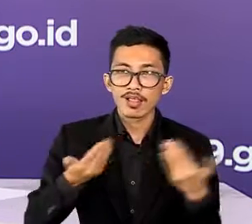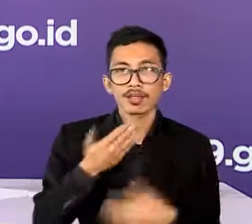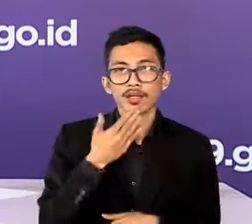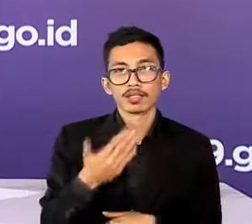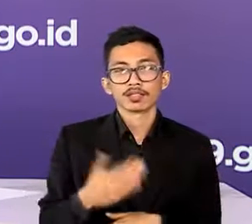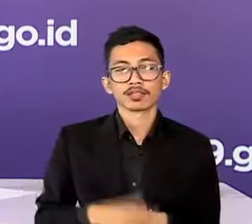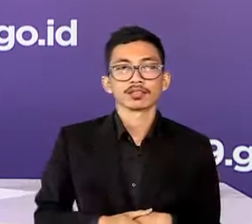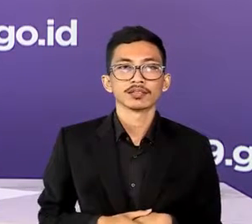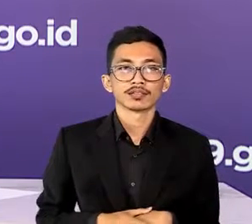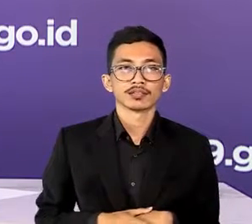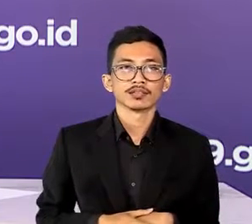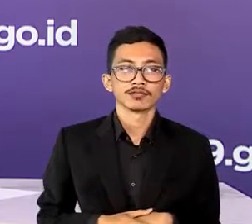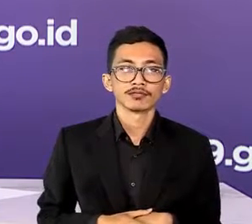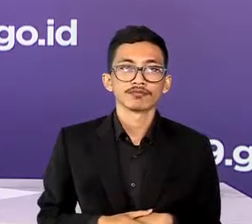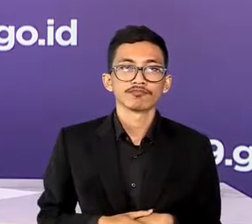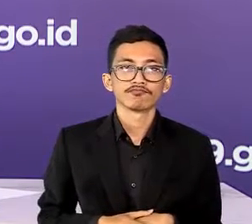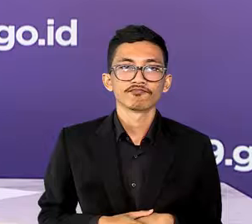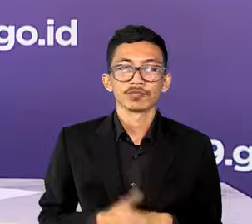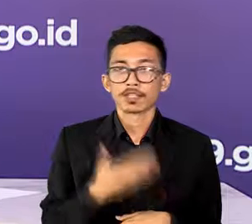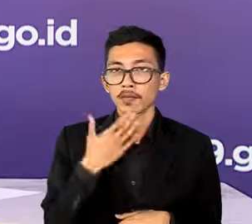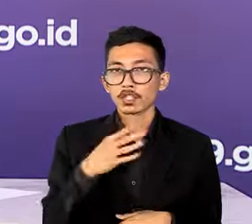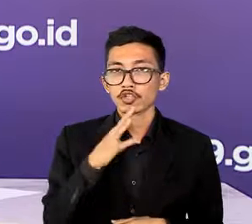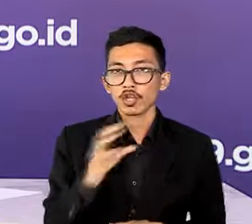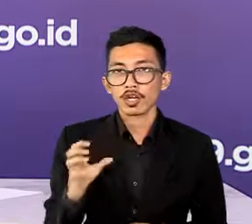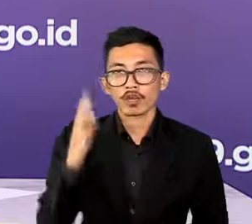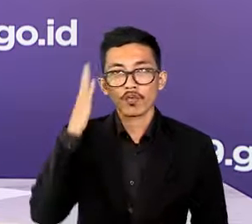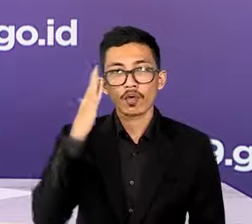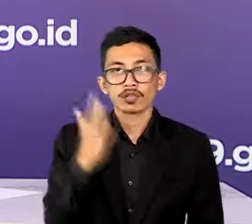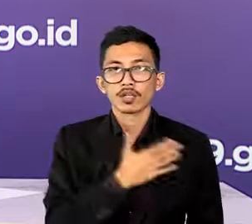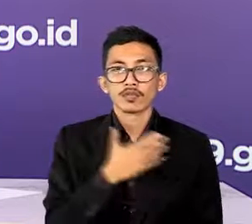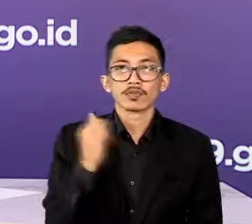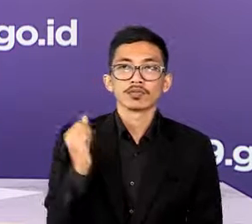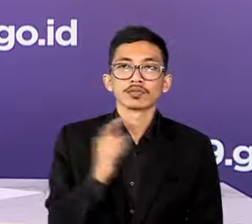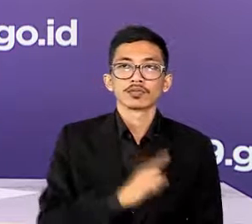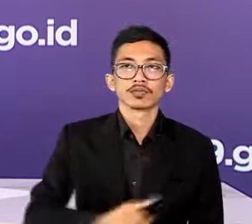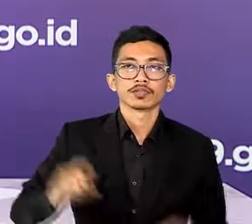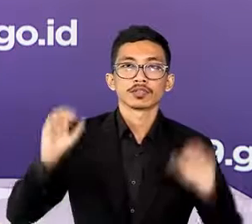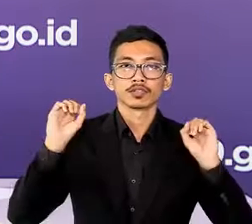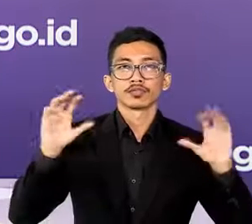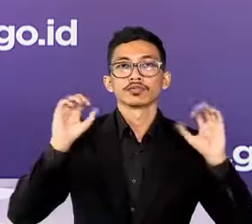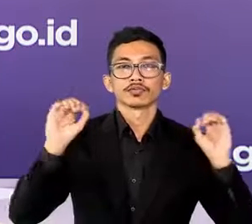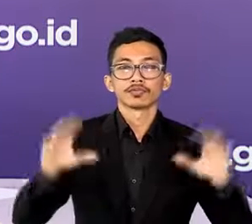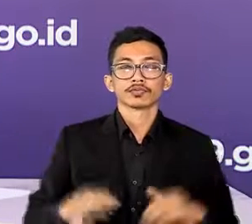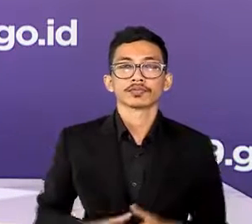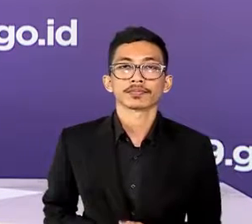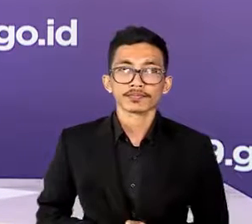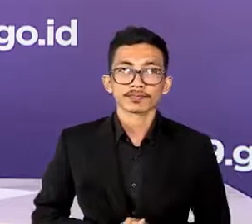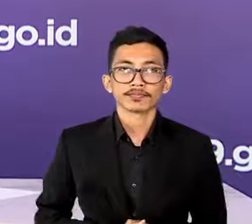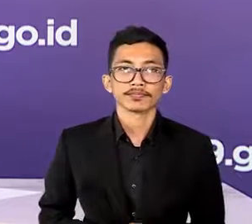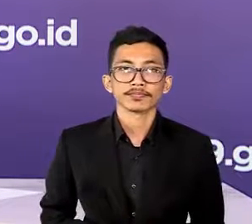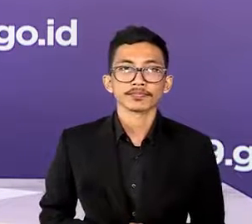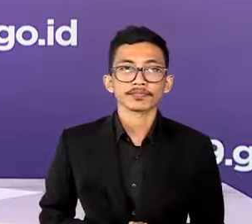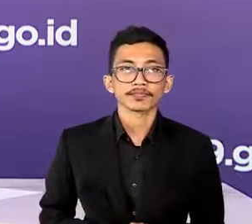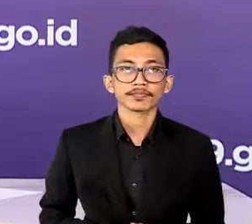terima kasih atas perhatiannya Selamat sore wassalamu'alaikum warahmatullahi wabarakatuh